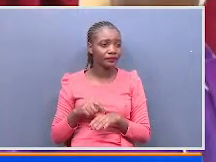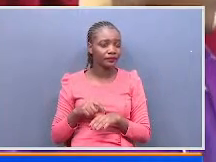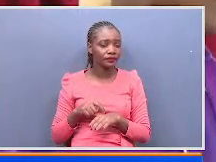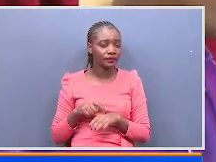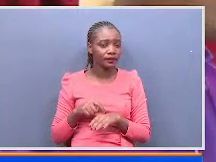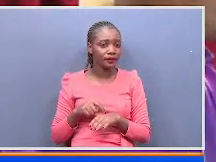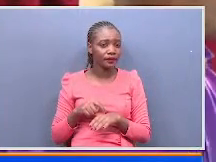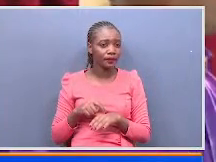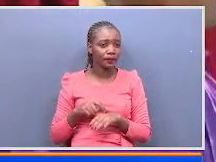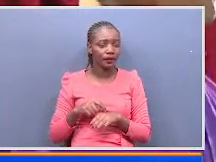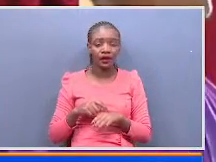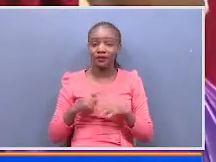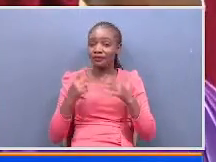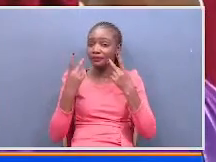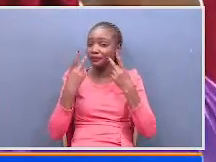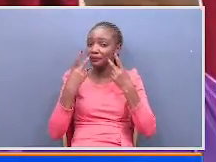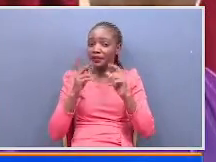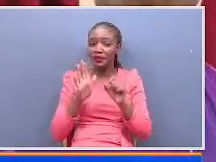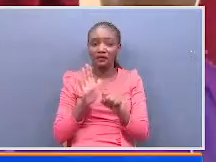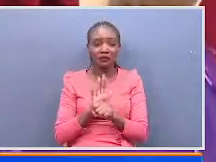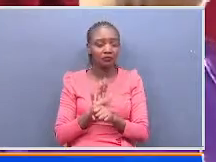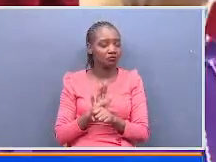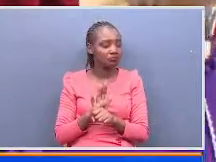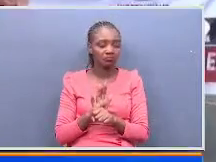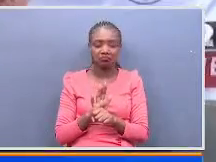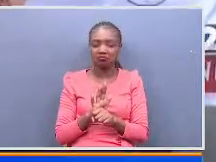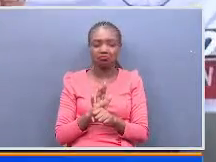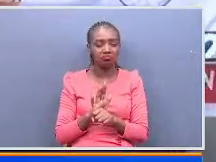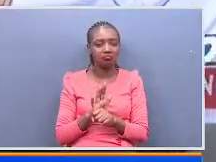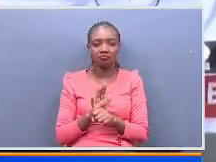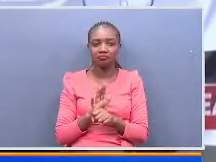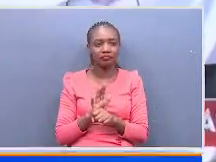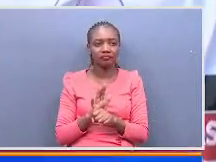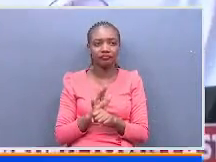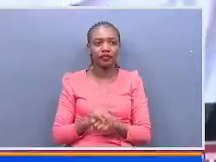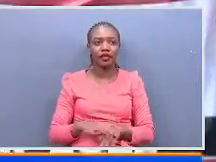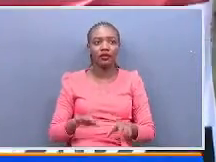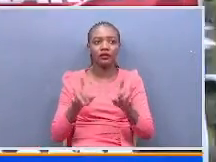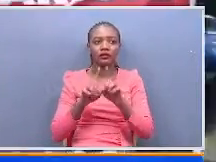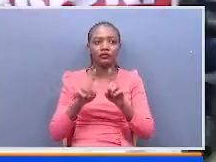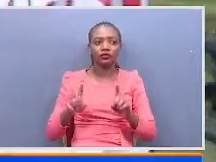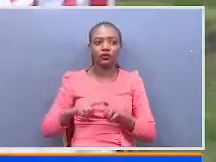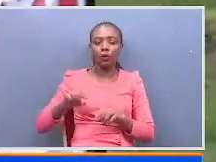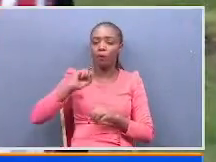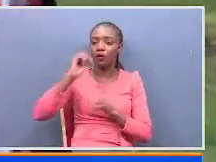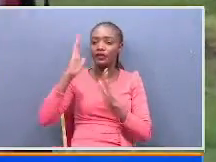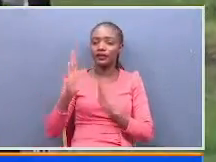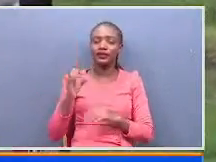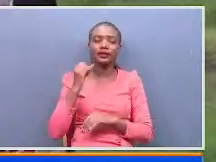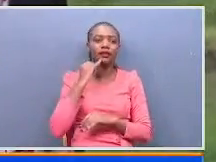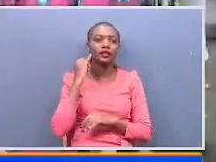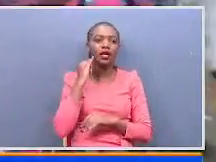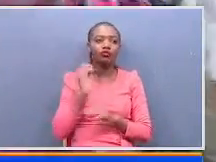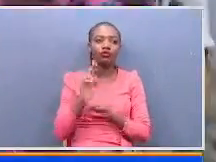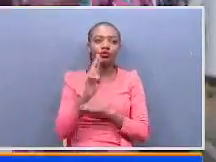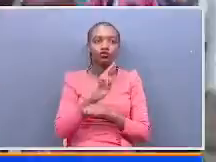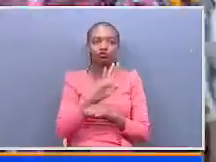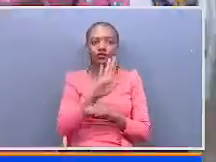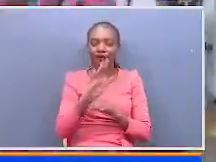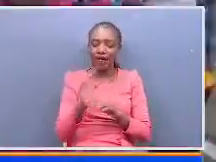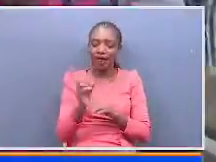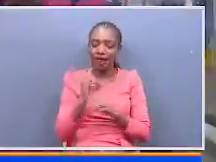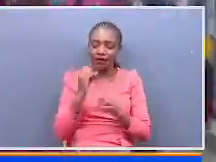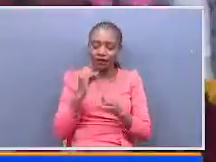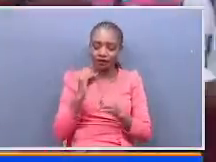yakakosa kutupa amani katika nchi ya Kenya. On the other hand, politicians in Nakuru use their rush hour politics